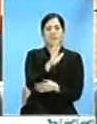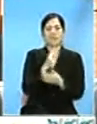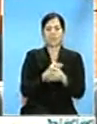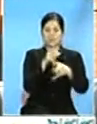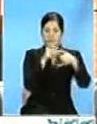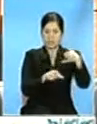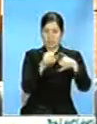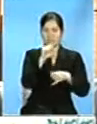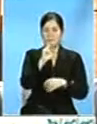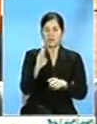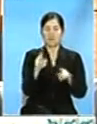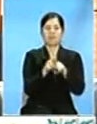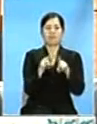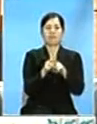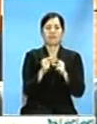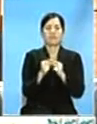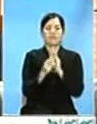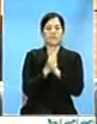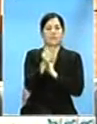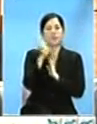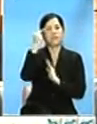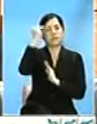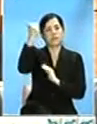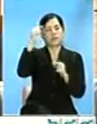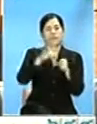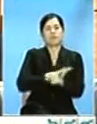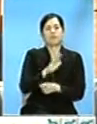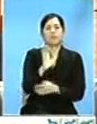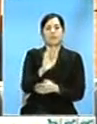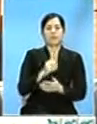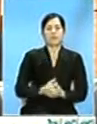เก่งใครเถียงฮะ